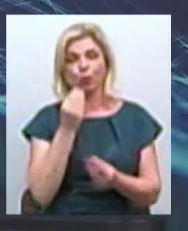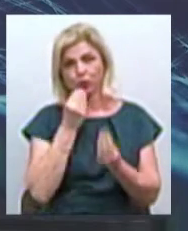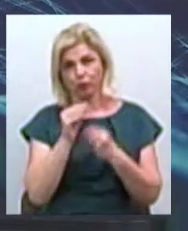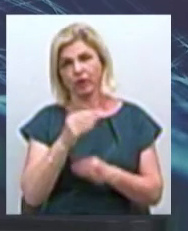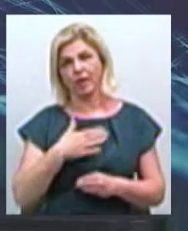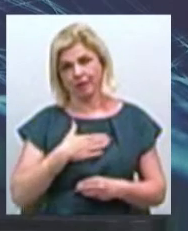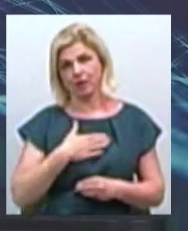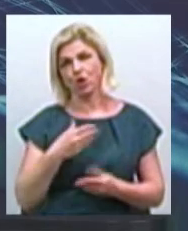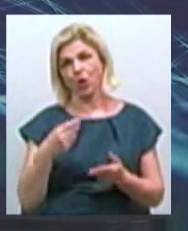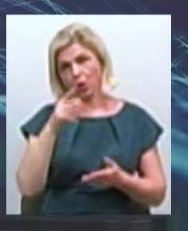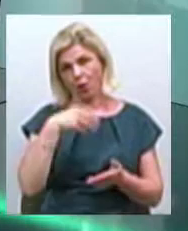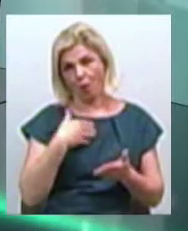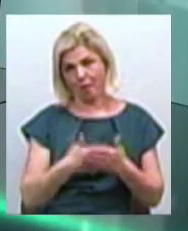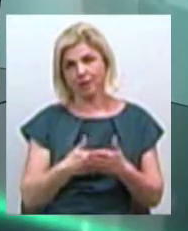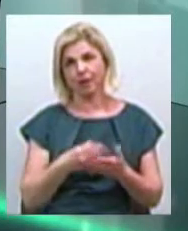наш громадський бюджет.